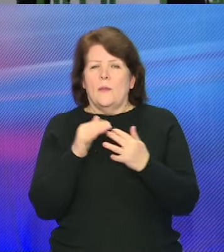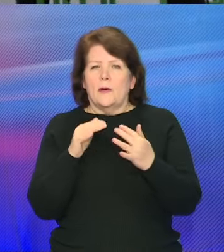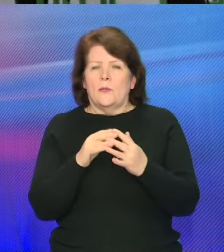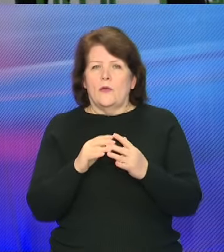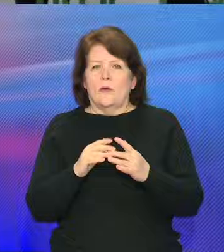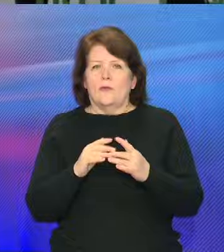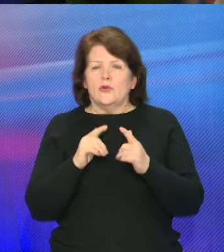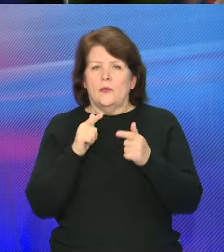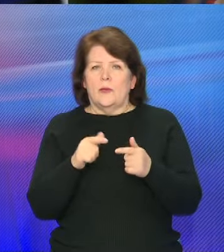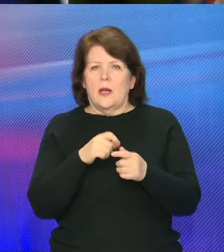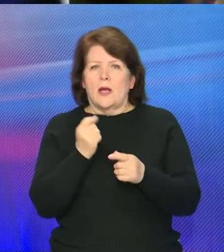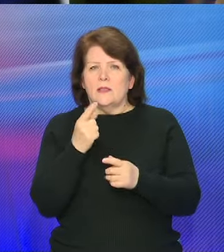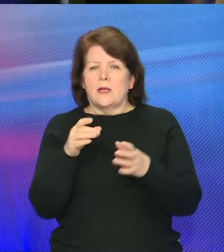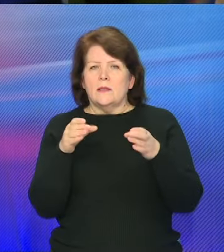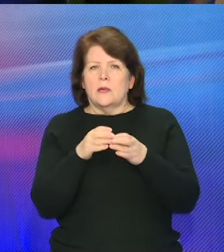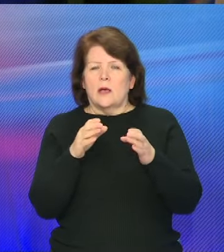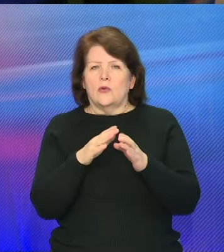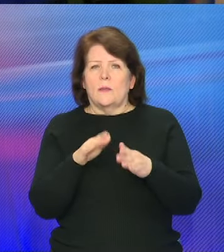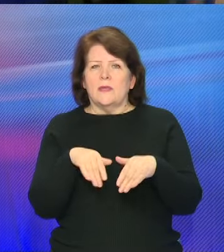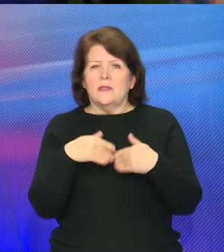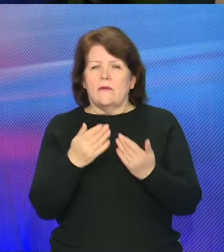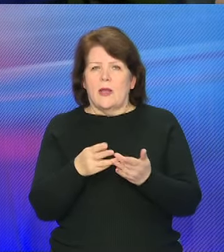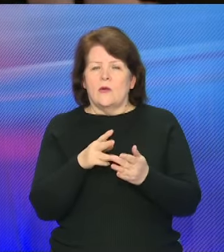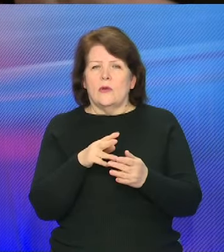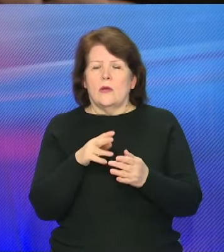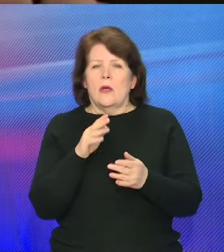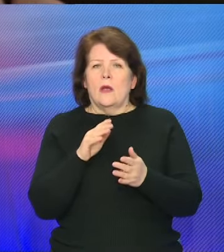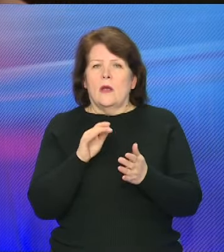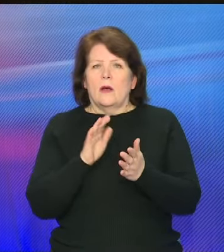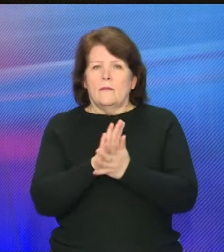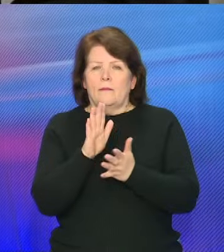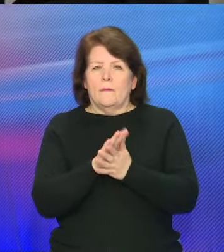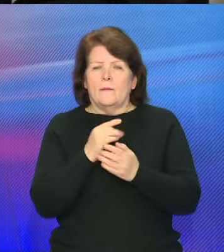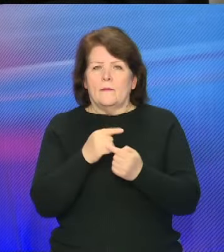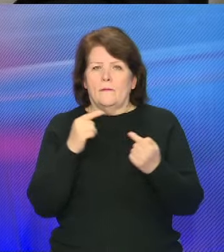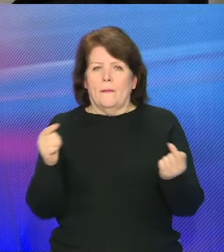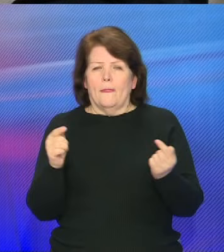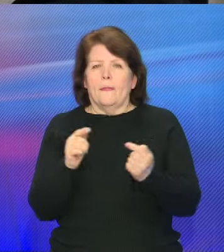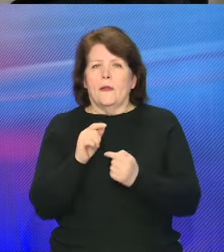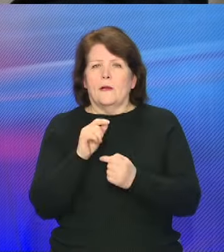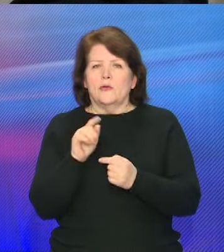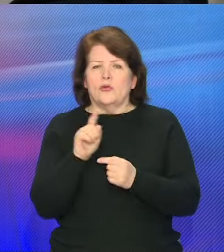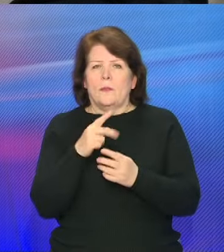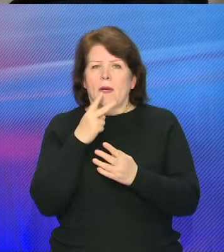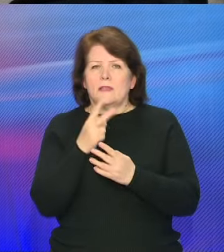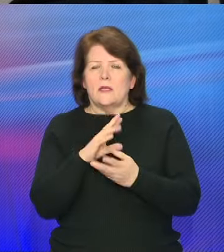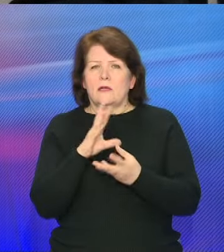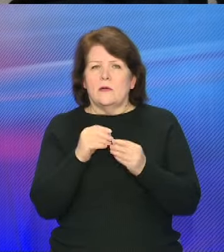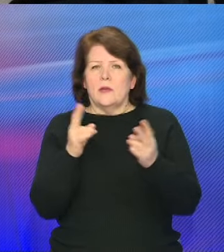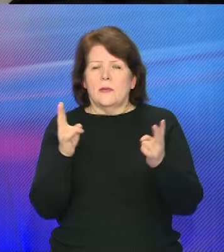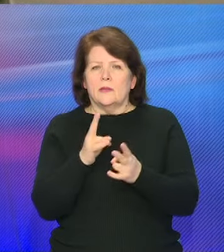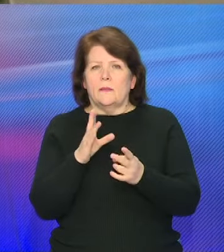11 каманд, якія прадстаўляюць рэгіянальныя сродкі масавай інфармацыі і прэс-службы ведамстваў. Каб паказаць результат, неабходна